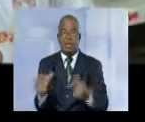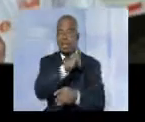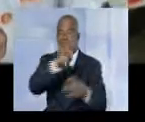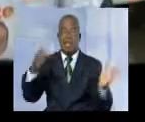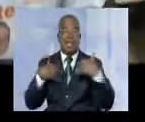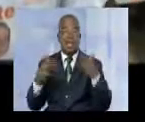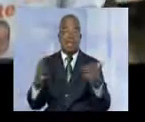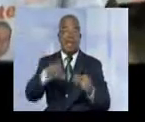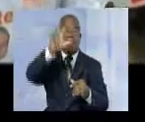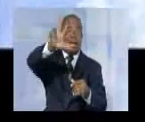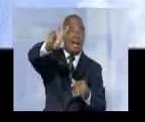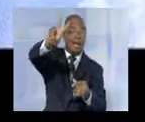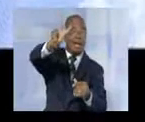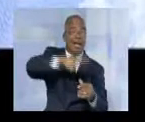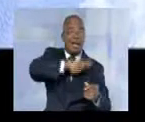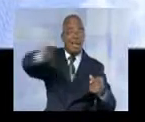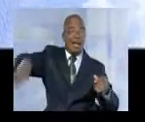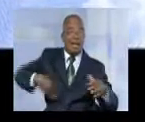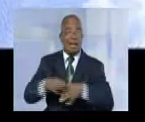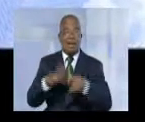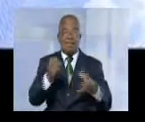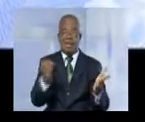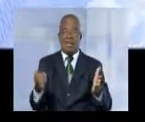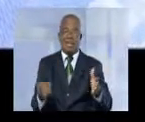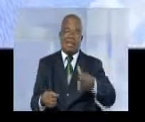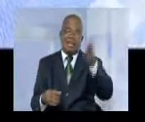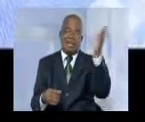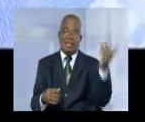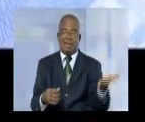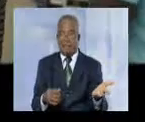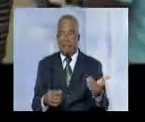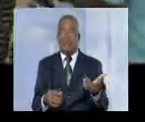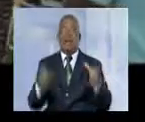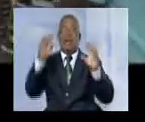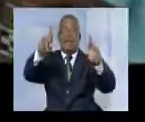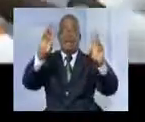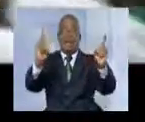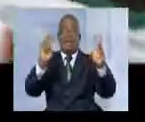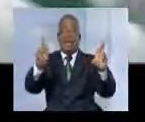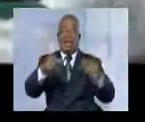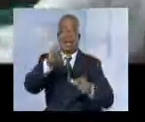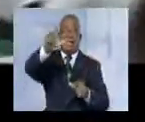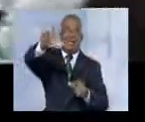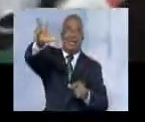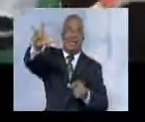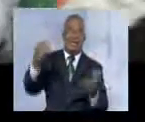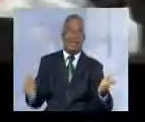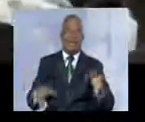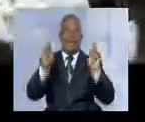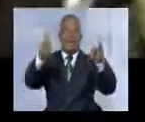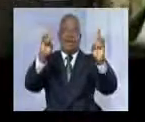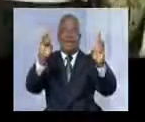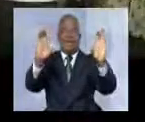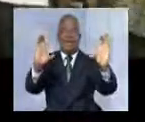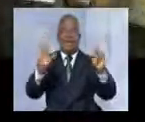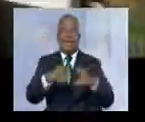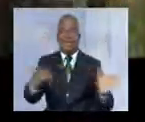32 communes contre 23 pour le Rassemblement des Républicains, RDR, et 23 pour le Parti démocratique de Côte